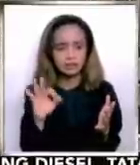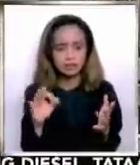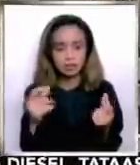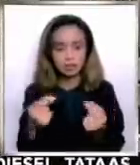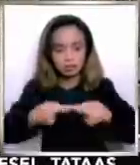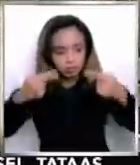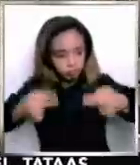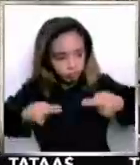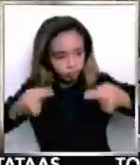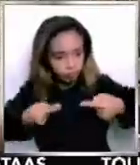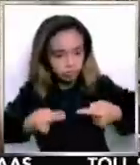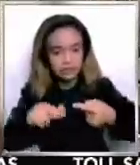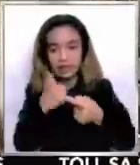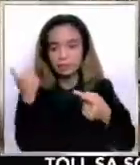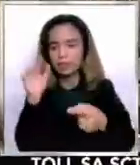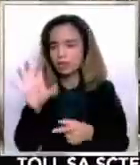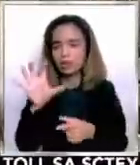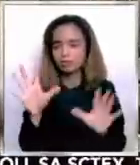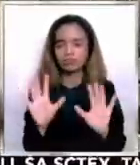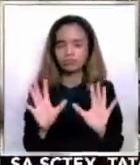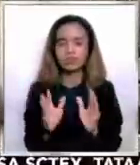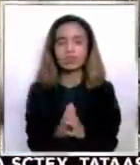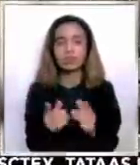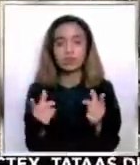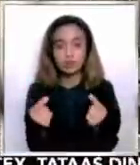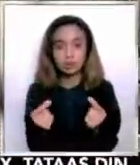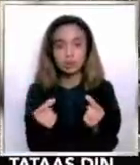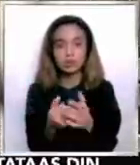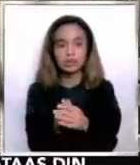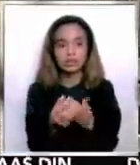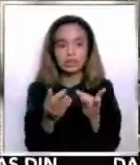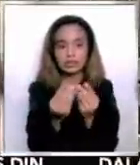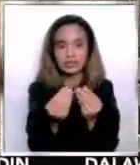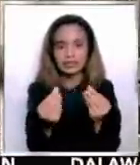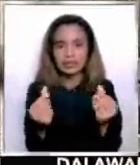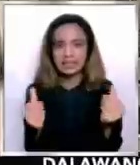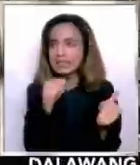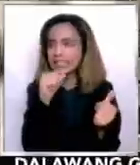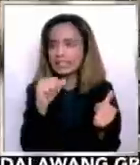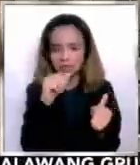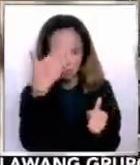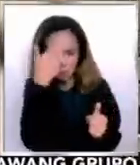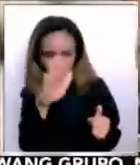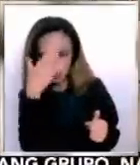aso. Kumbaga, aalisin natin yung pagiging stray dogs talaga nila for